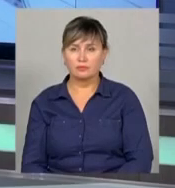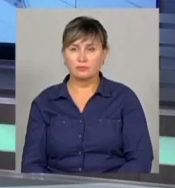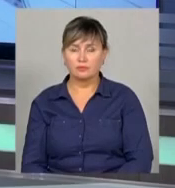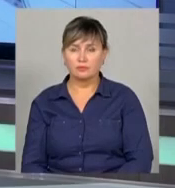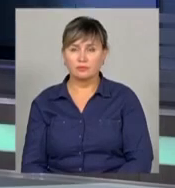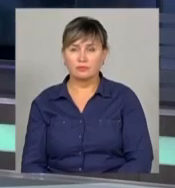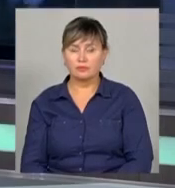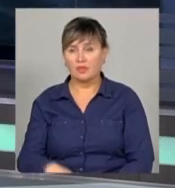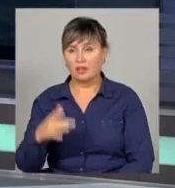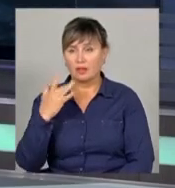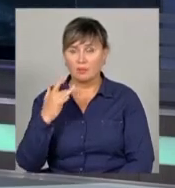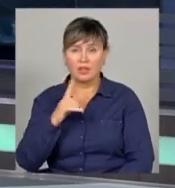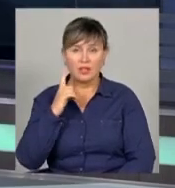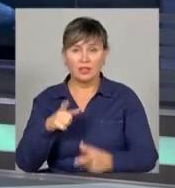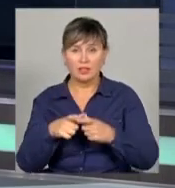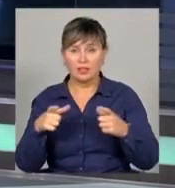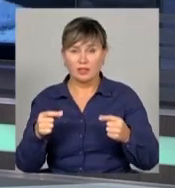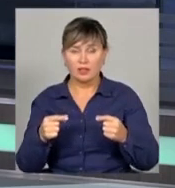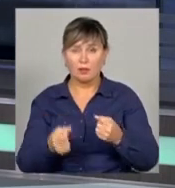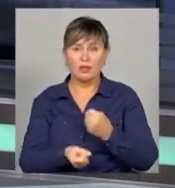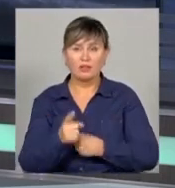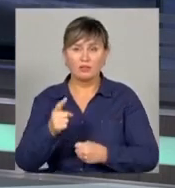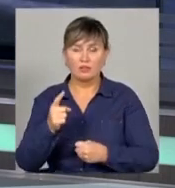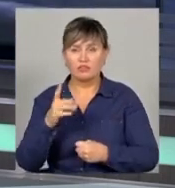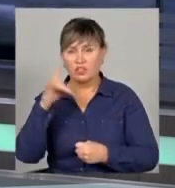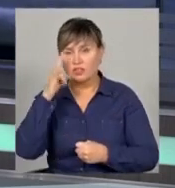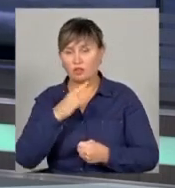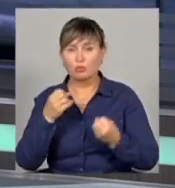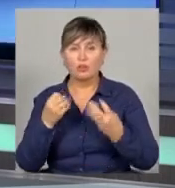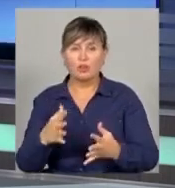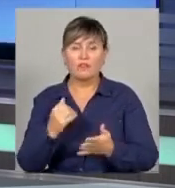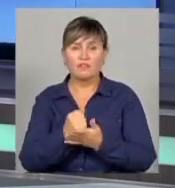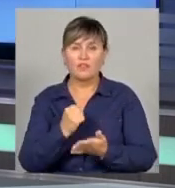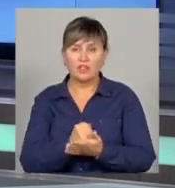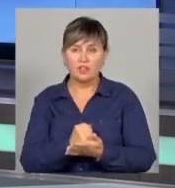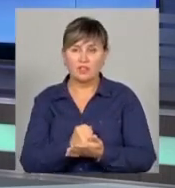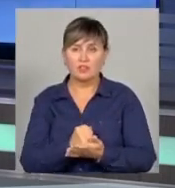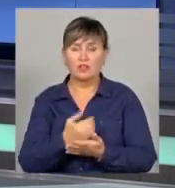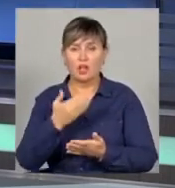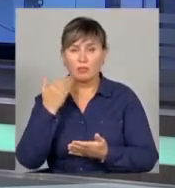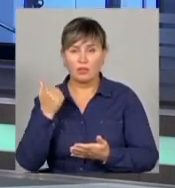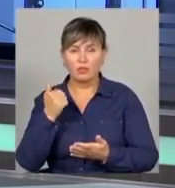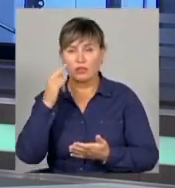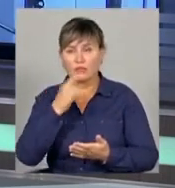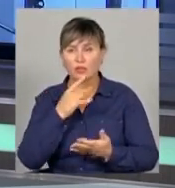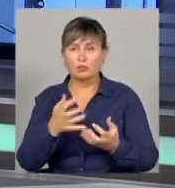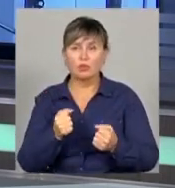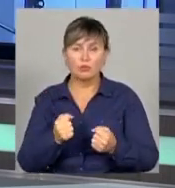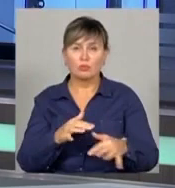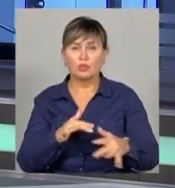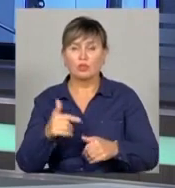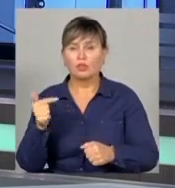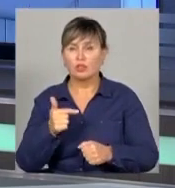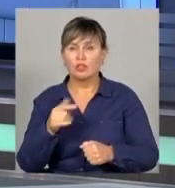Аналог американской грин-карты появится в Казахстане. Упрощенная виза от Ажолы облегчит этническим казахам процесс получения